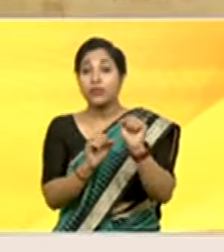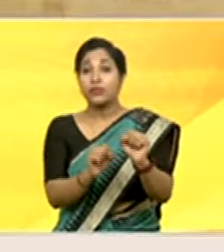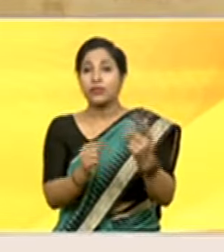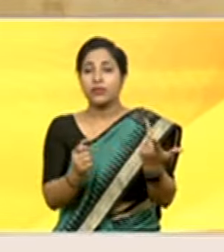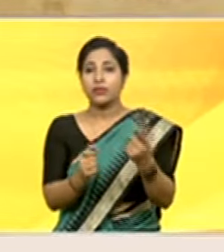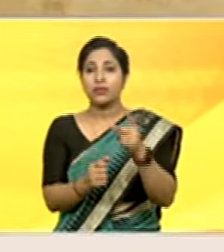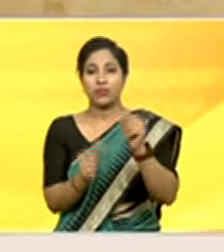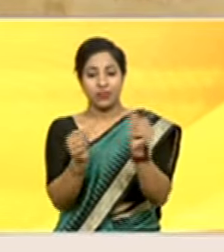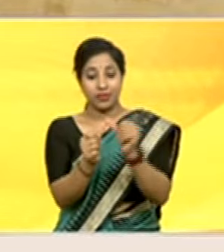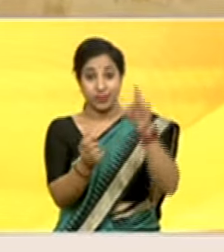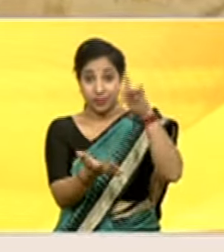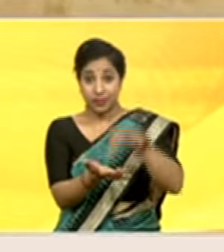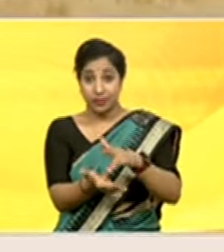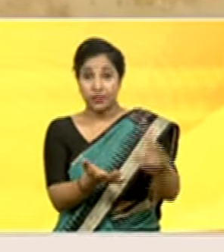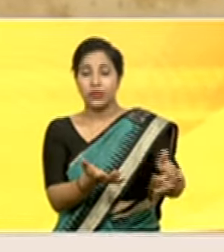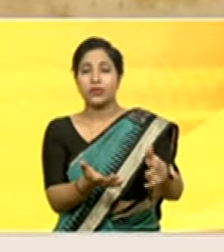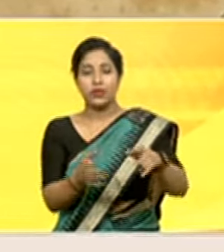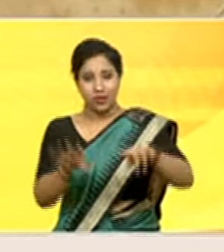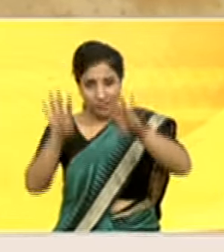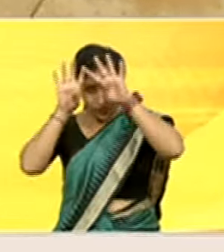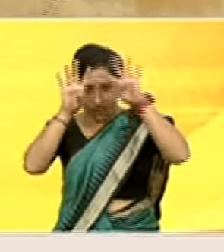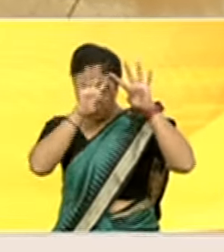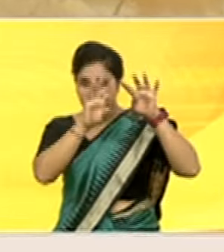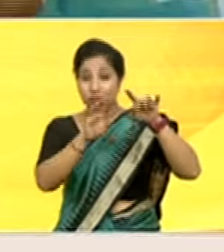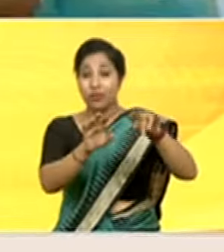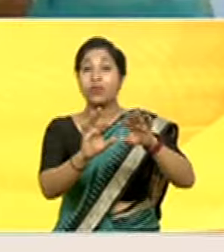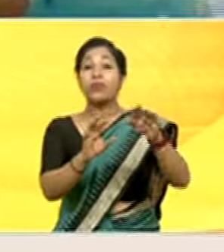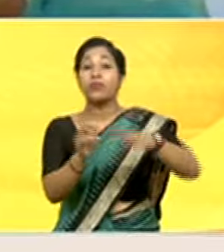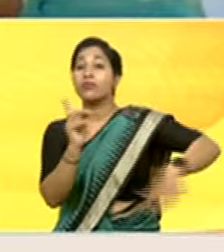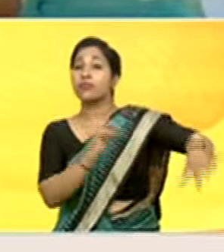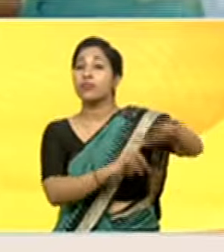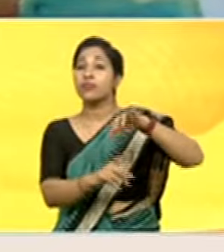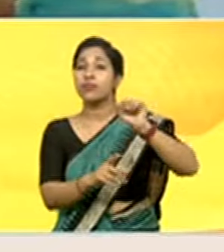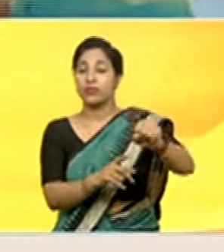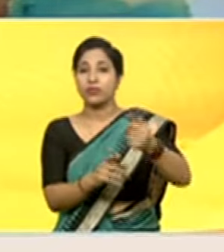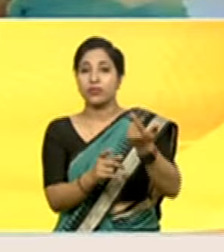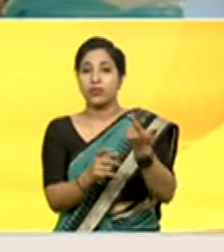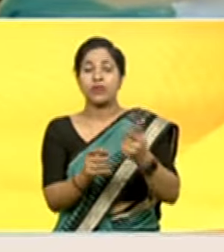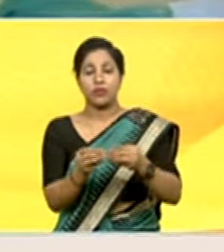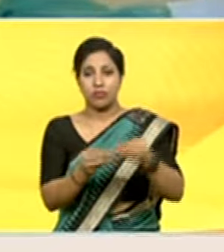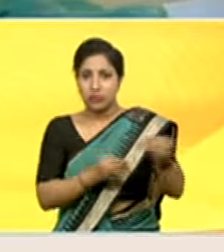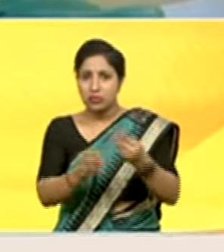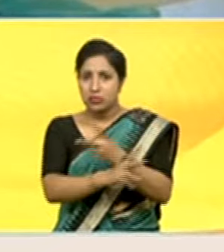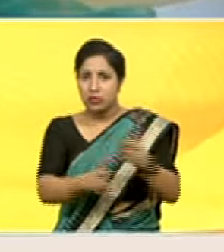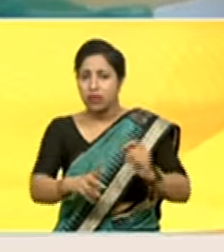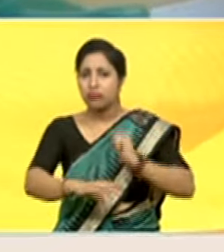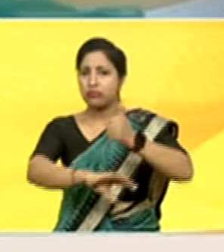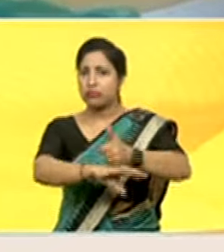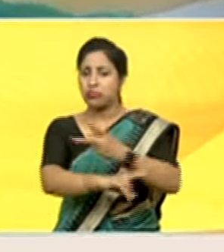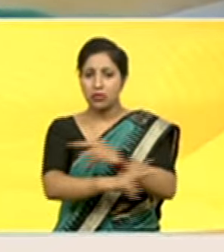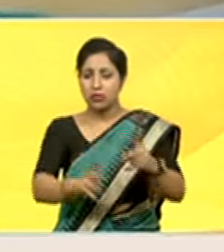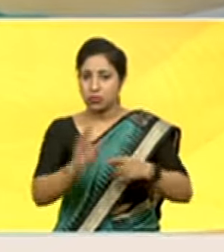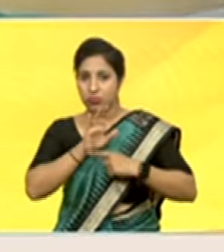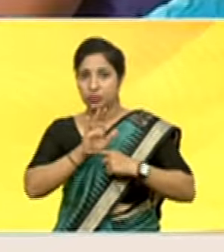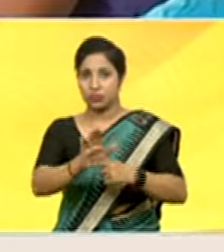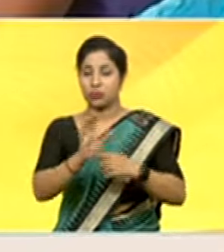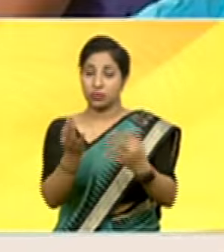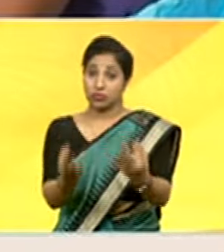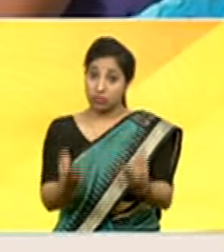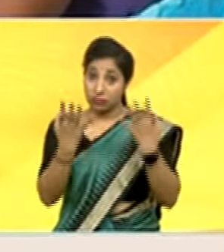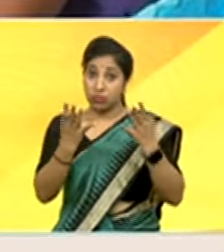अट्टा पड़ी के आदिवासी समुधाय दे एंट्रप्रिनर्शिप की अध्भूत मिशाल पेश किये हैं